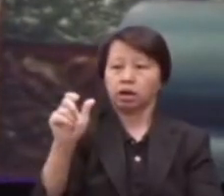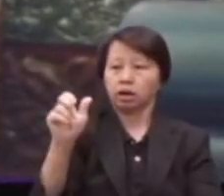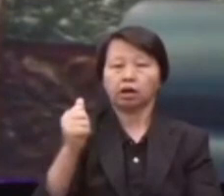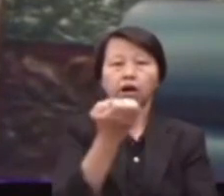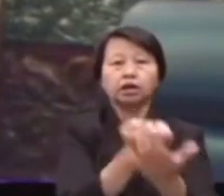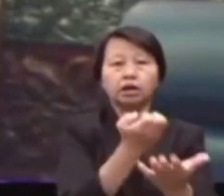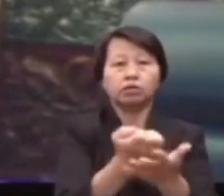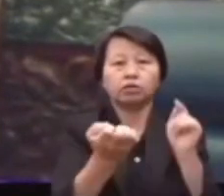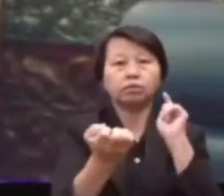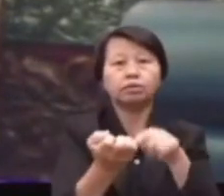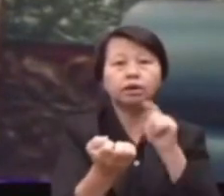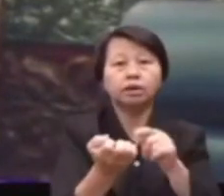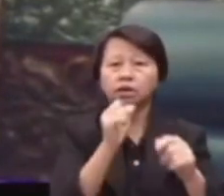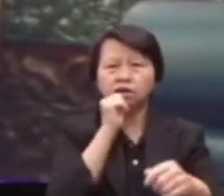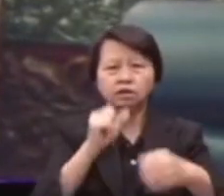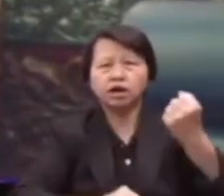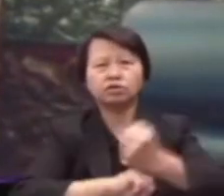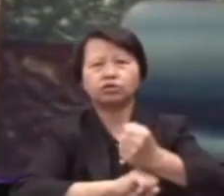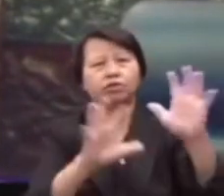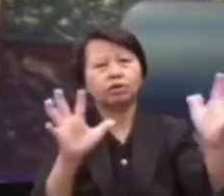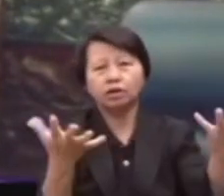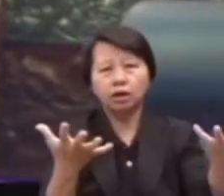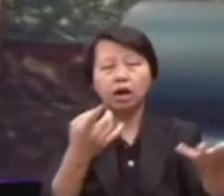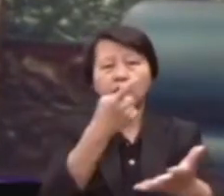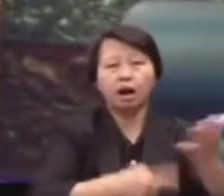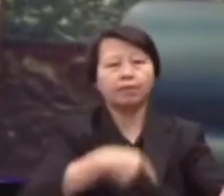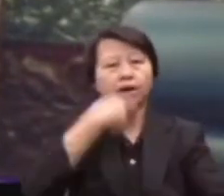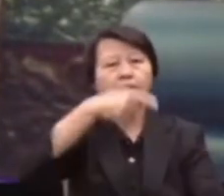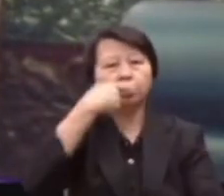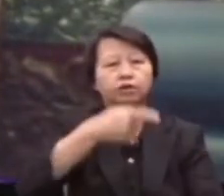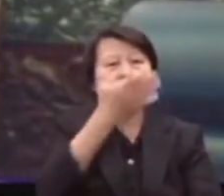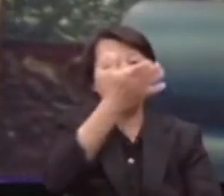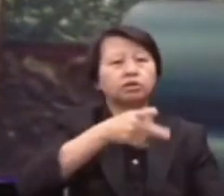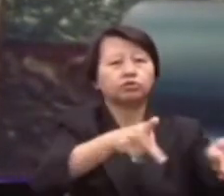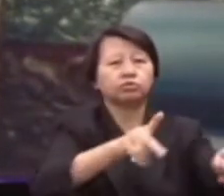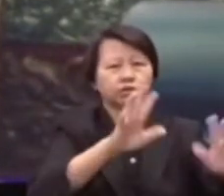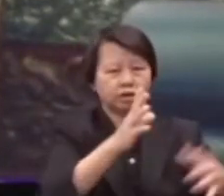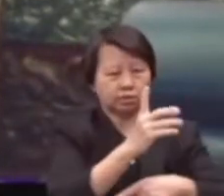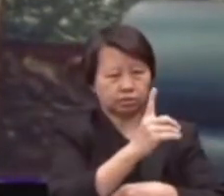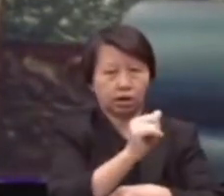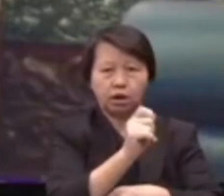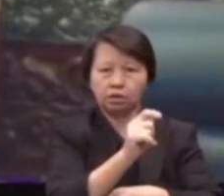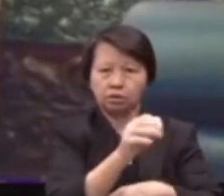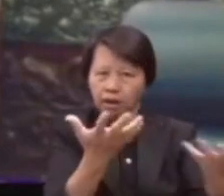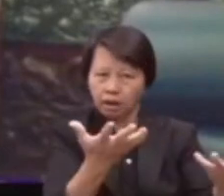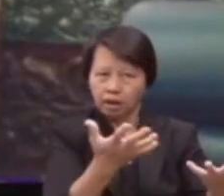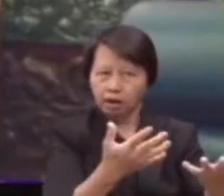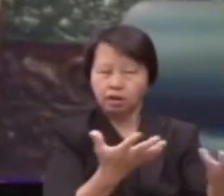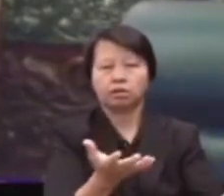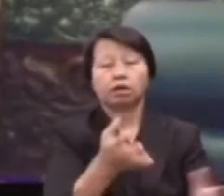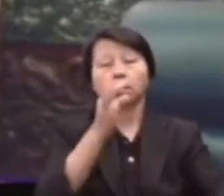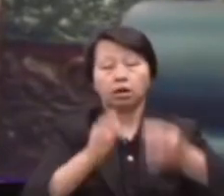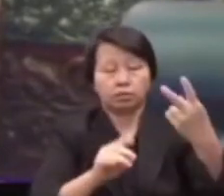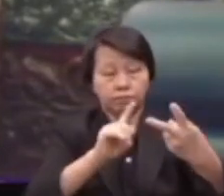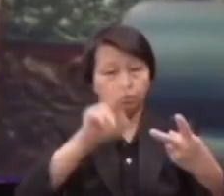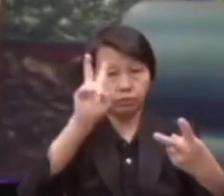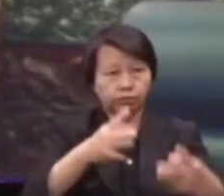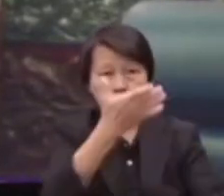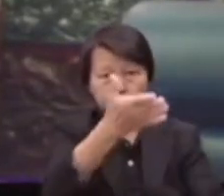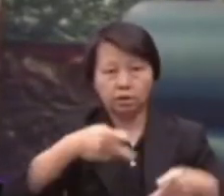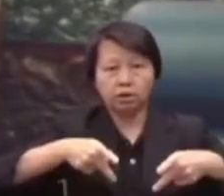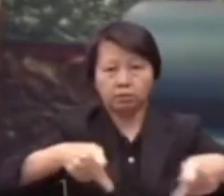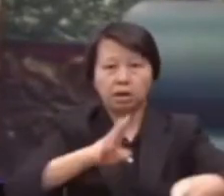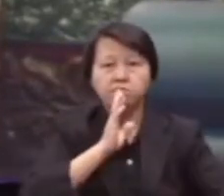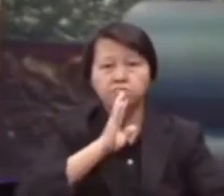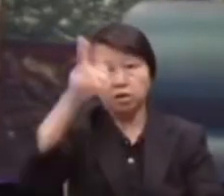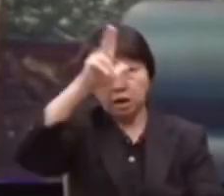ada itu tidak menyokong apa yang disebut oleh Pak Goh. Yang keduanya, walaupun Pak Goh mengatakan